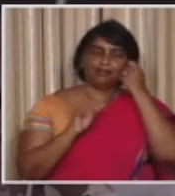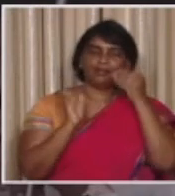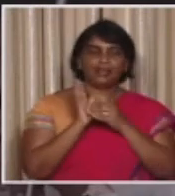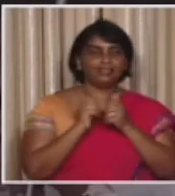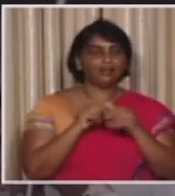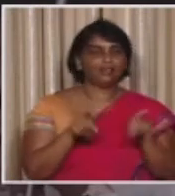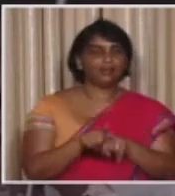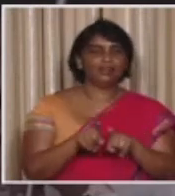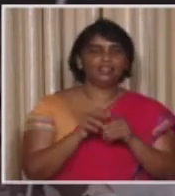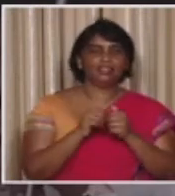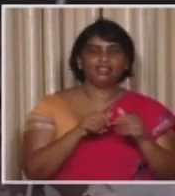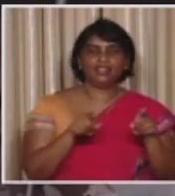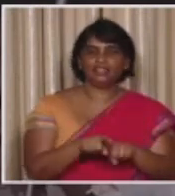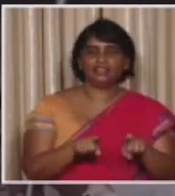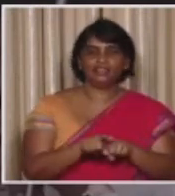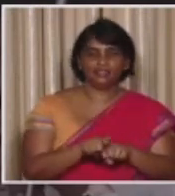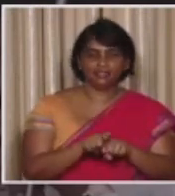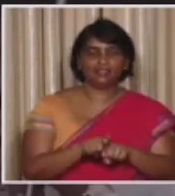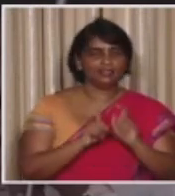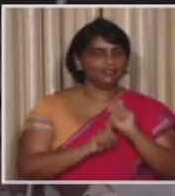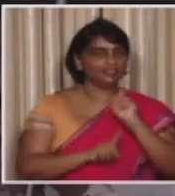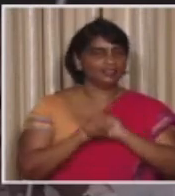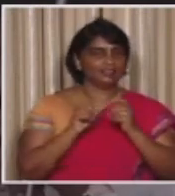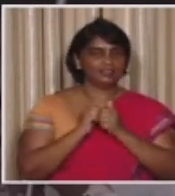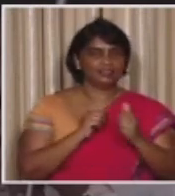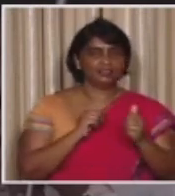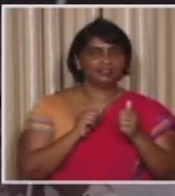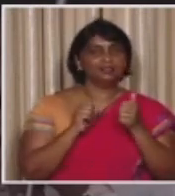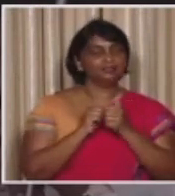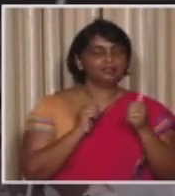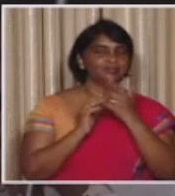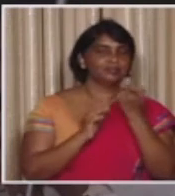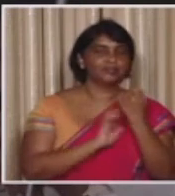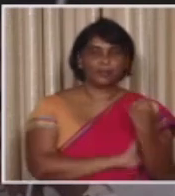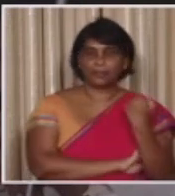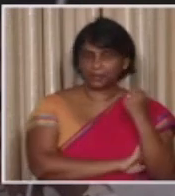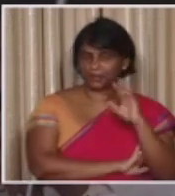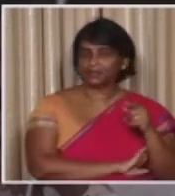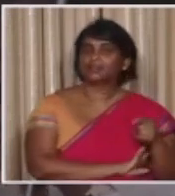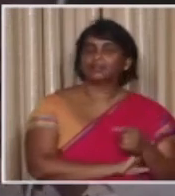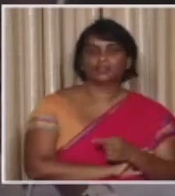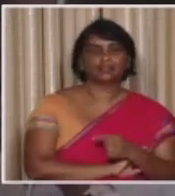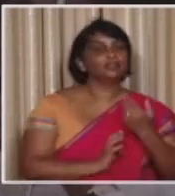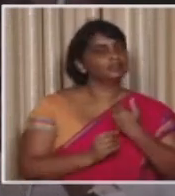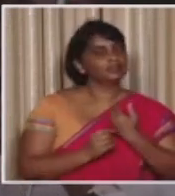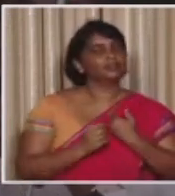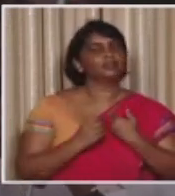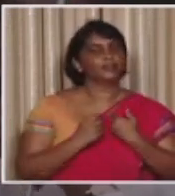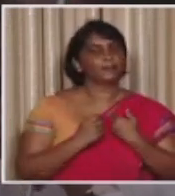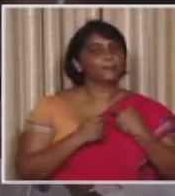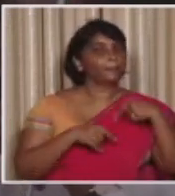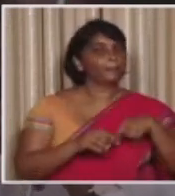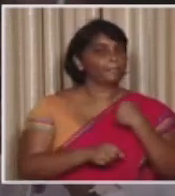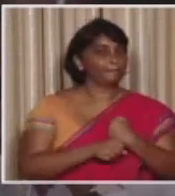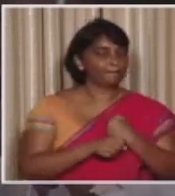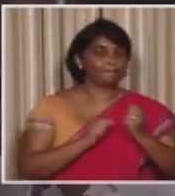கரன்ன பலாபுரத்து வேணும் அப்படி தன்னோ மே பார்லிமேந்துவட்ட தமாய் மூல்ய பலே தீன் ஏனோ அப்படி தமாய் மே